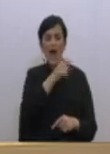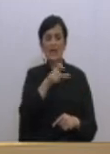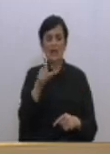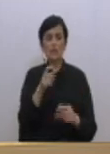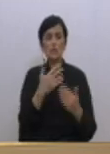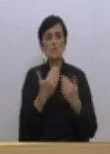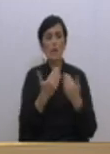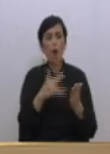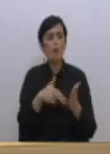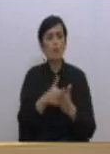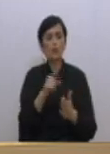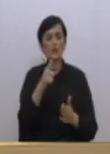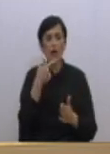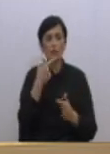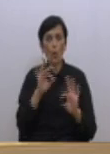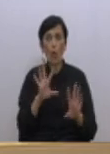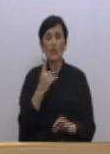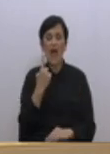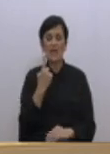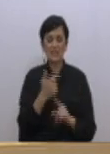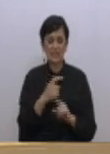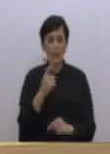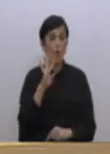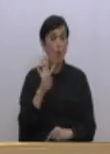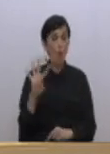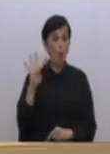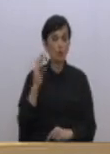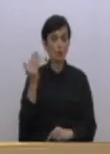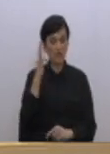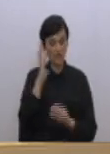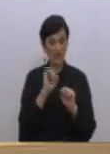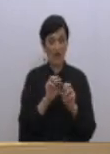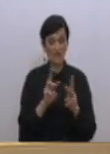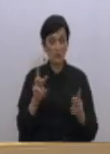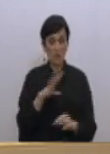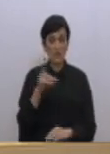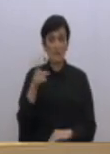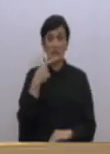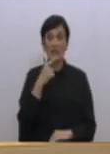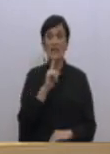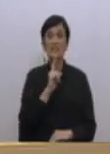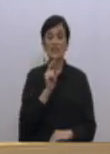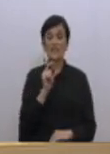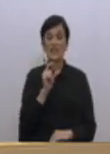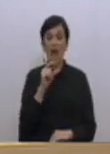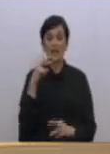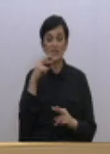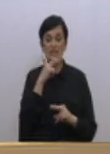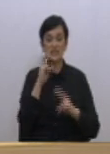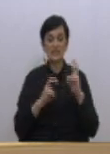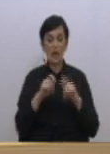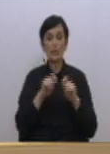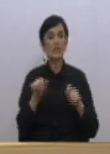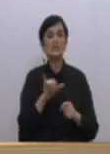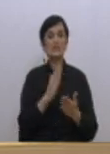და ერთი რა ძალიან მაინტერესებს, 4 წლის წინ თქვენი ყავით თავდაცვის მინისტრია თქვით რომ ტყვია წამლის ქარხანა უნდა გაიხსნასო. Სად არის